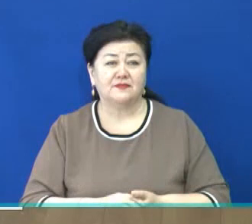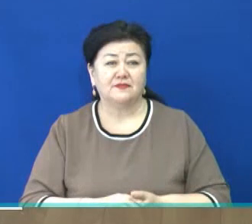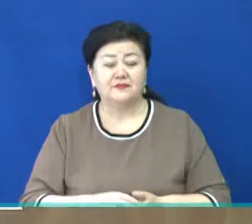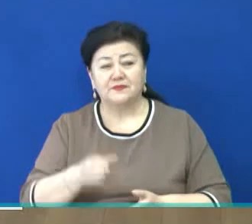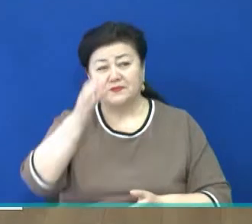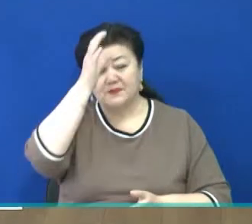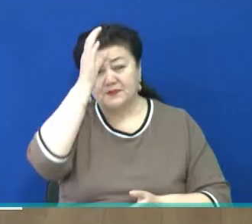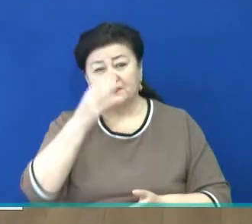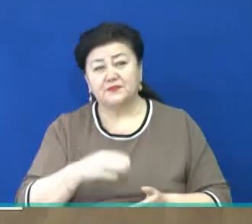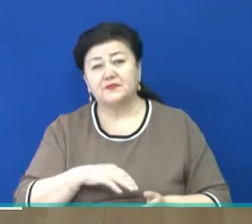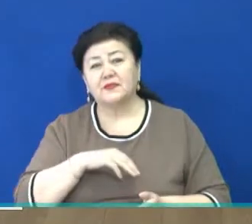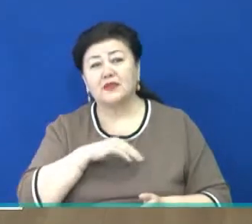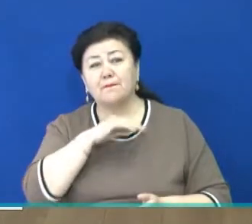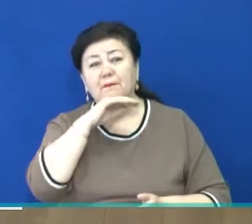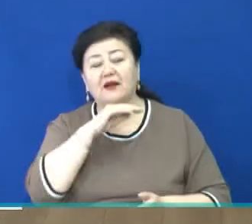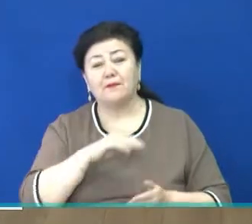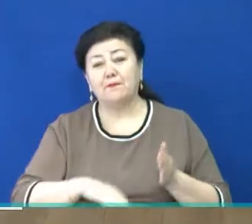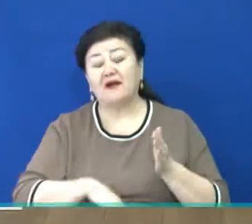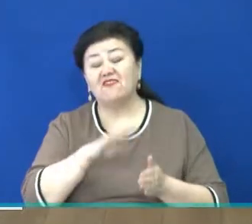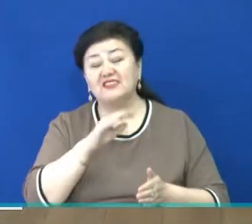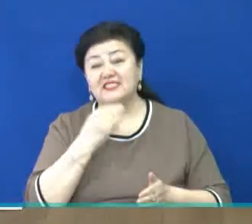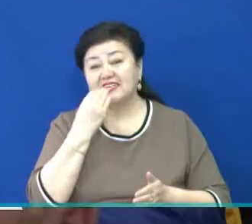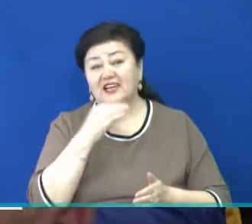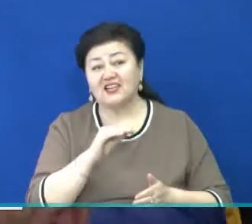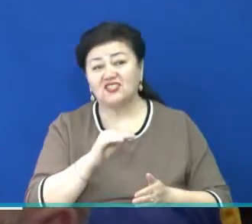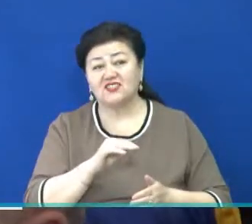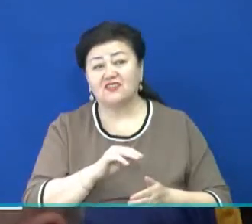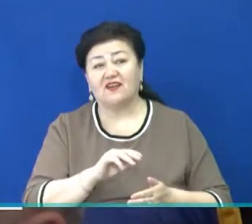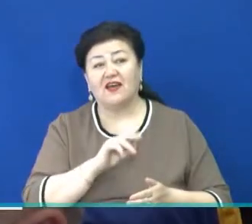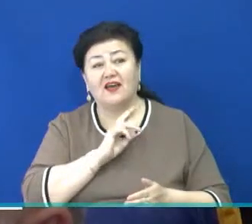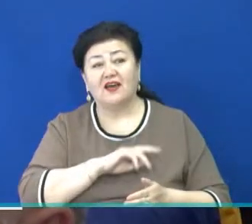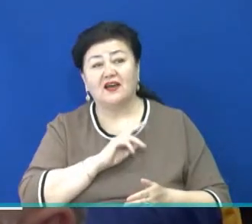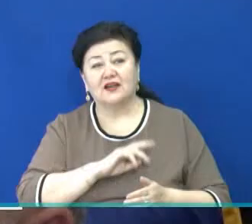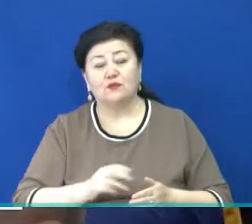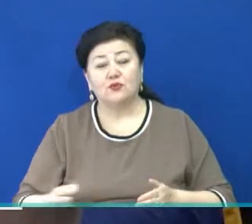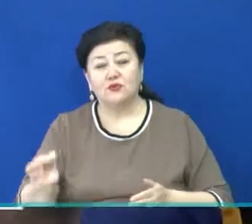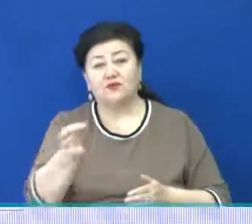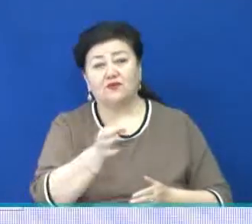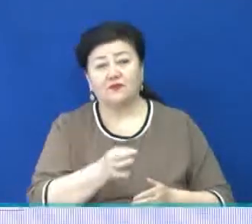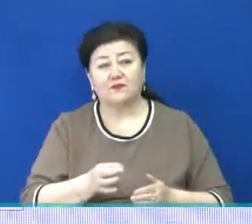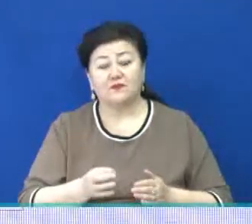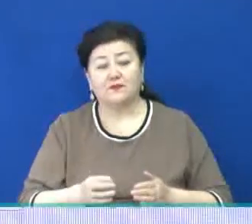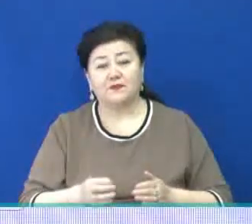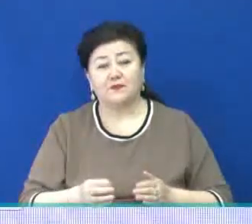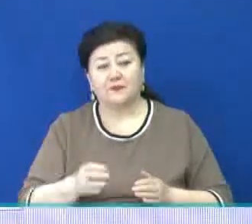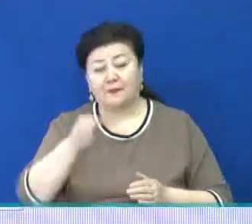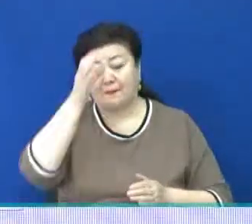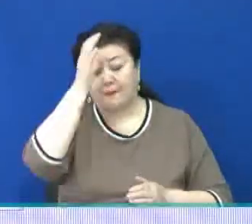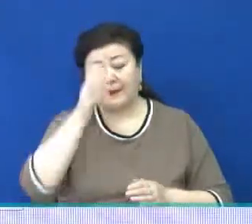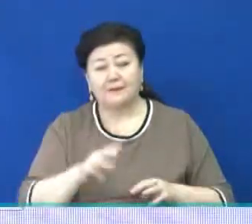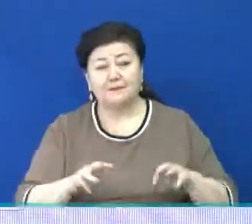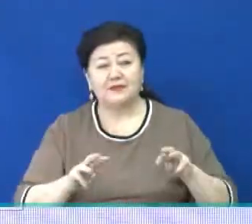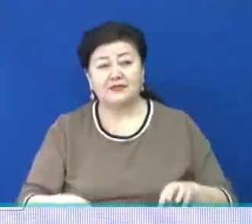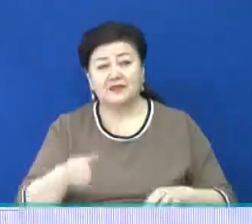Білім беру сапасын көтеру саладағы сыбайлас жемқорлық тәуекелдерінің алдын алумен байланысты. Абай облысына жұмыс сапарымен келген оқу-ағарту